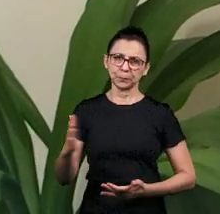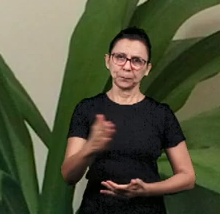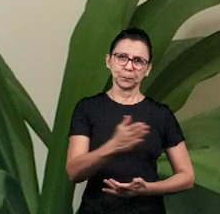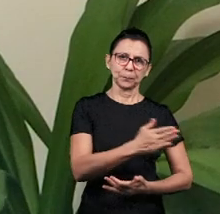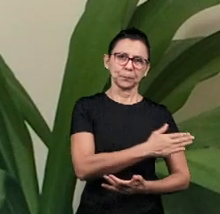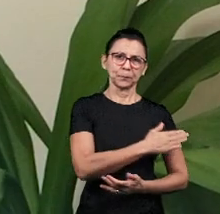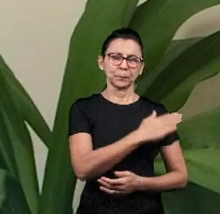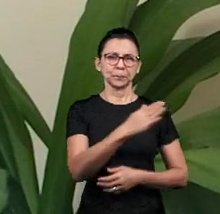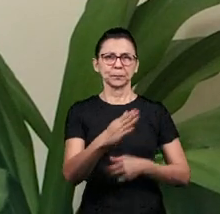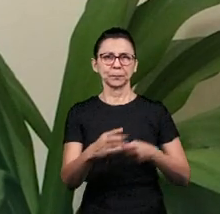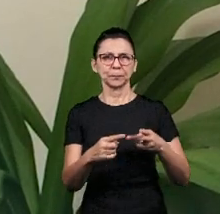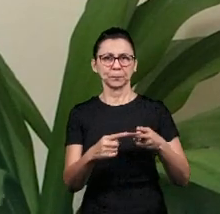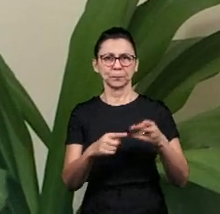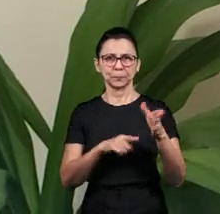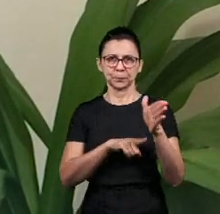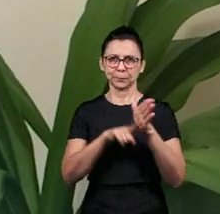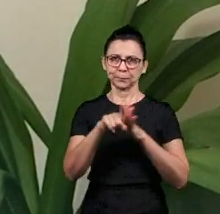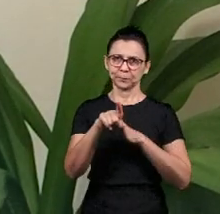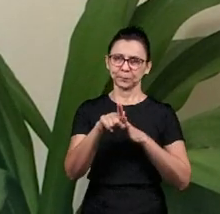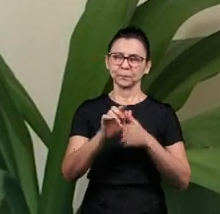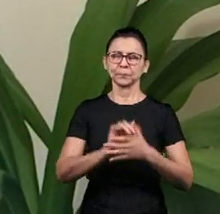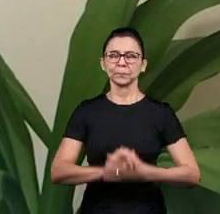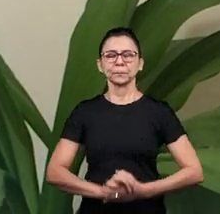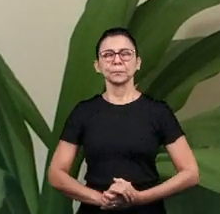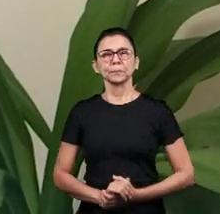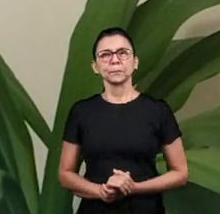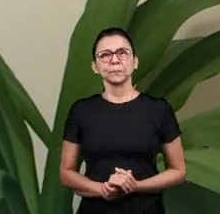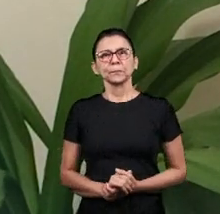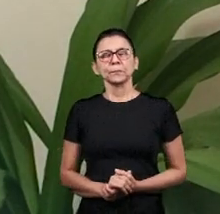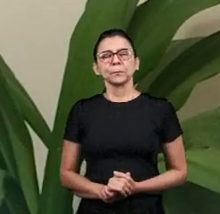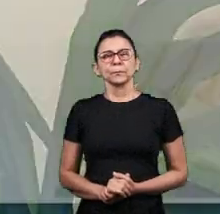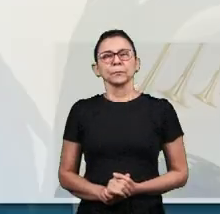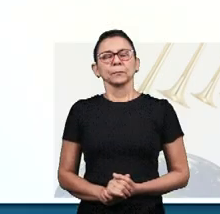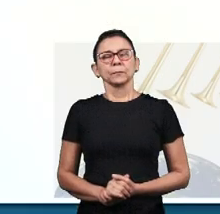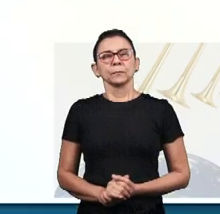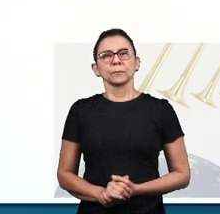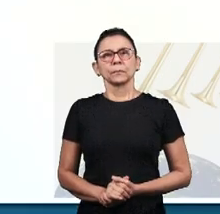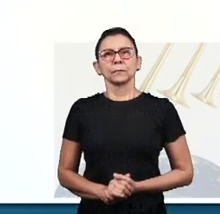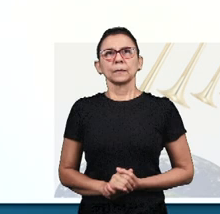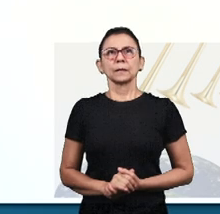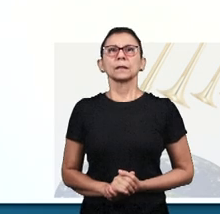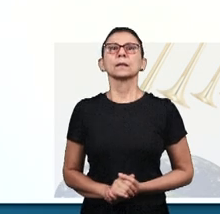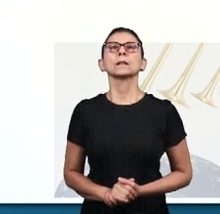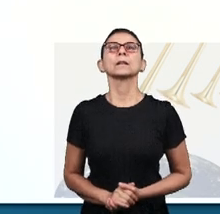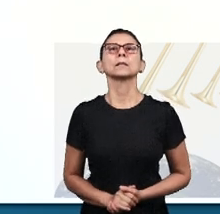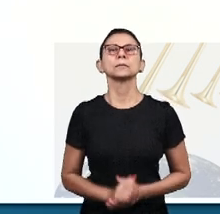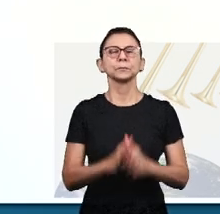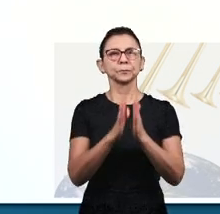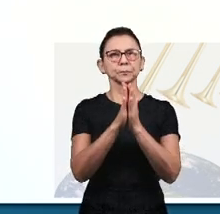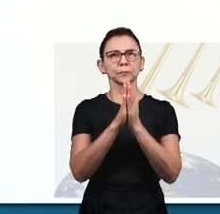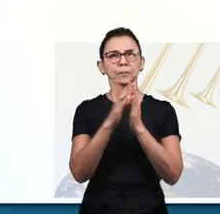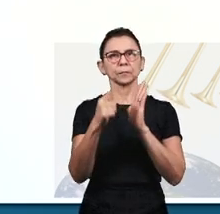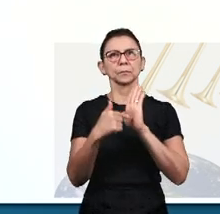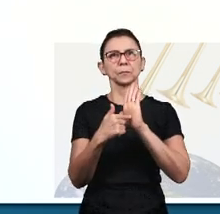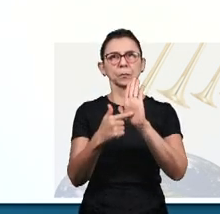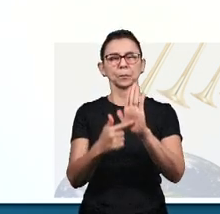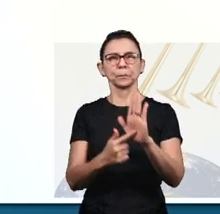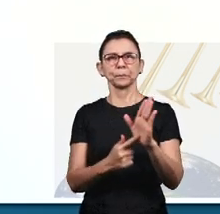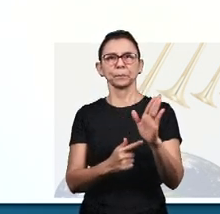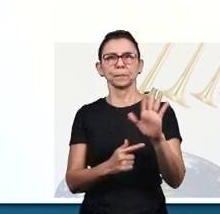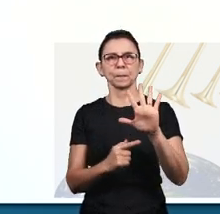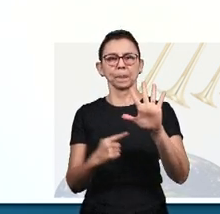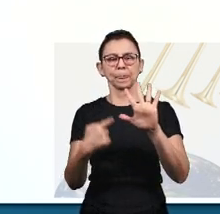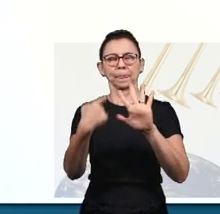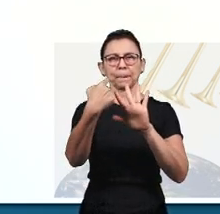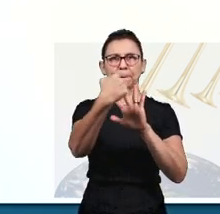question. Et notre deuxième question est la suivante. La Bible parle sur 5 ministères.